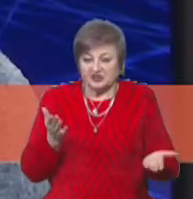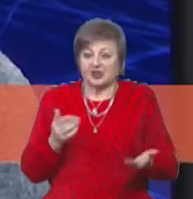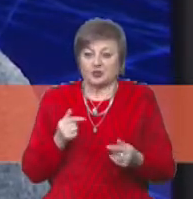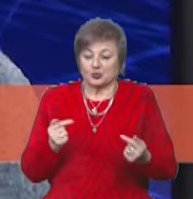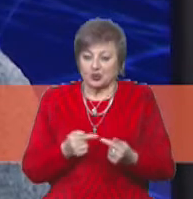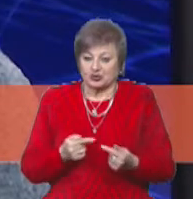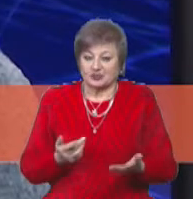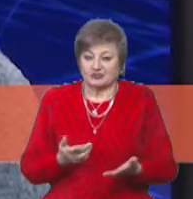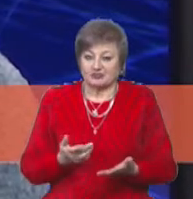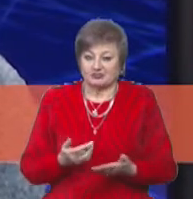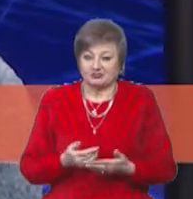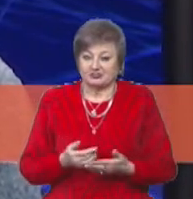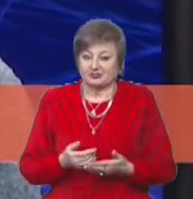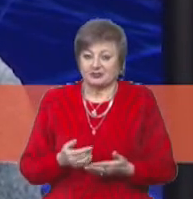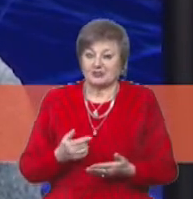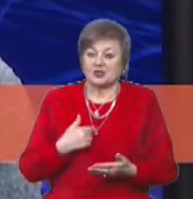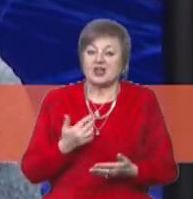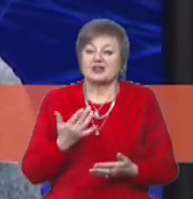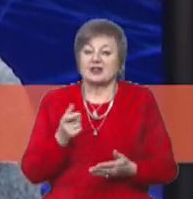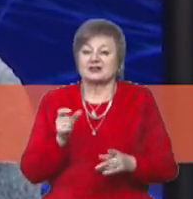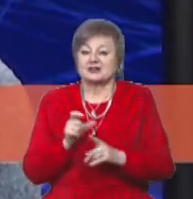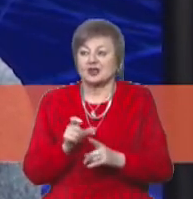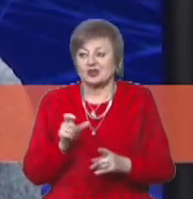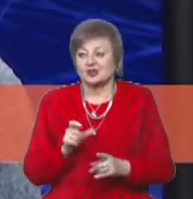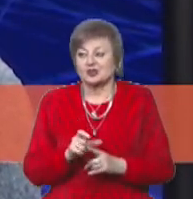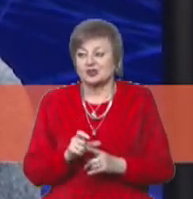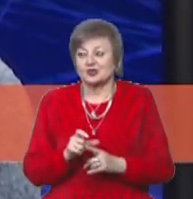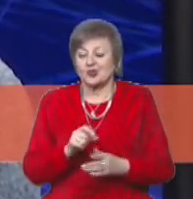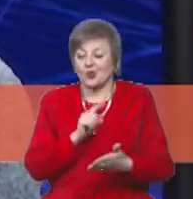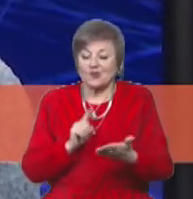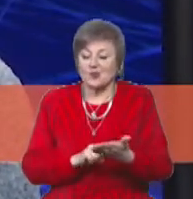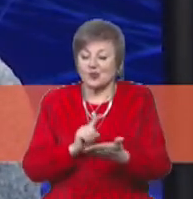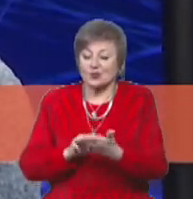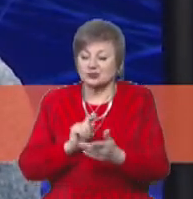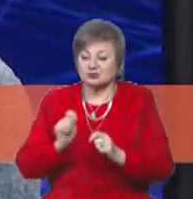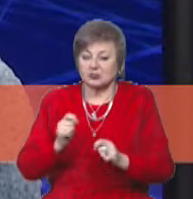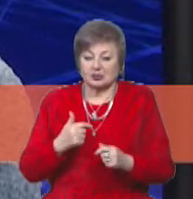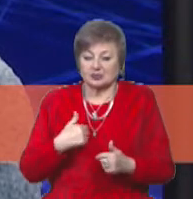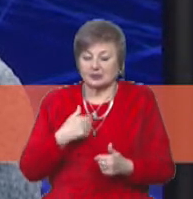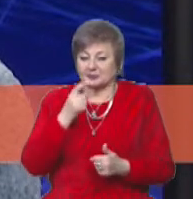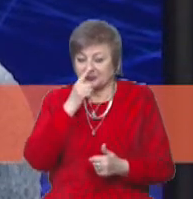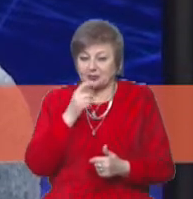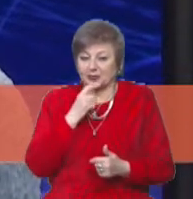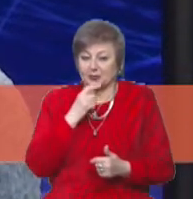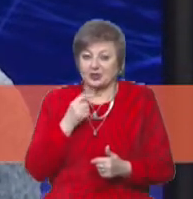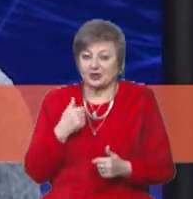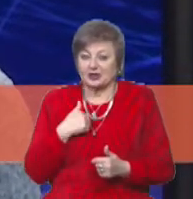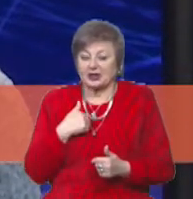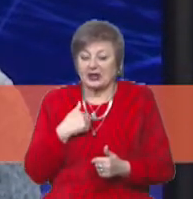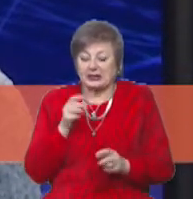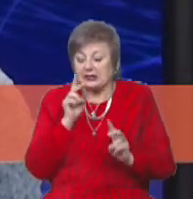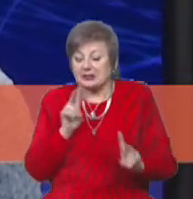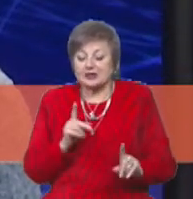там, є таке слово, там, імбрідінг, там, на того, на сього, я почитаю, бо я не знаю, що це